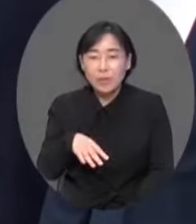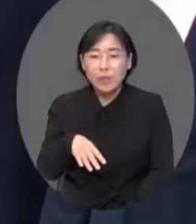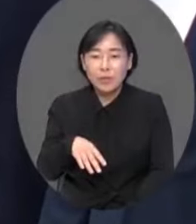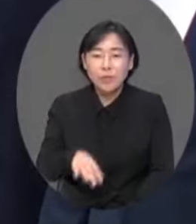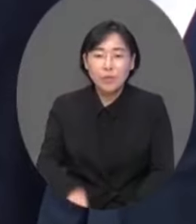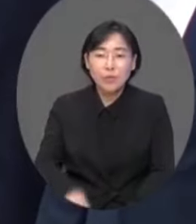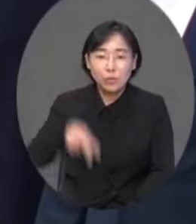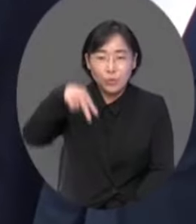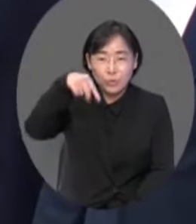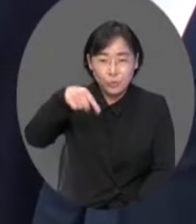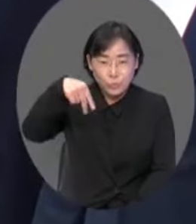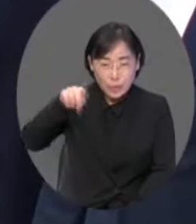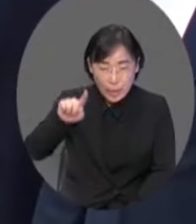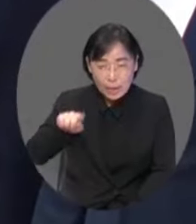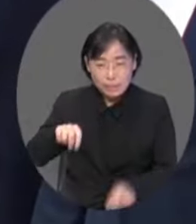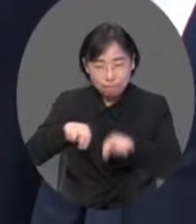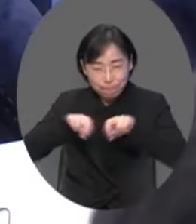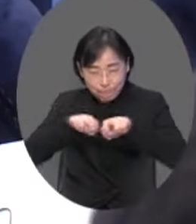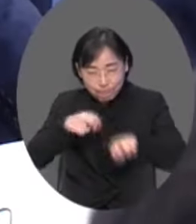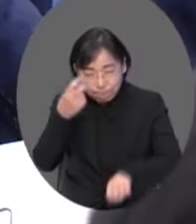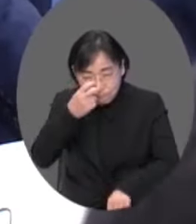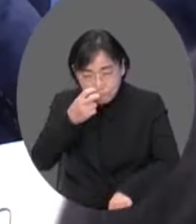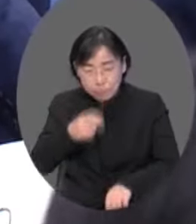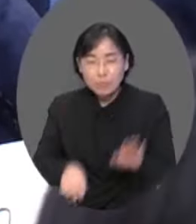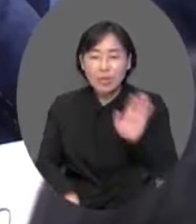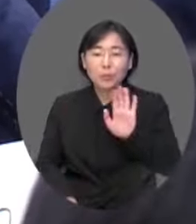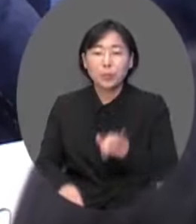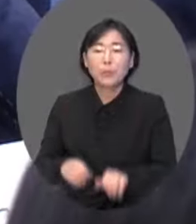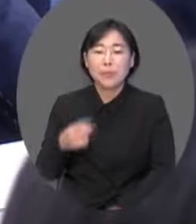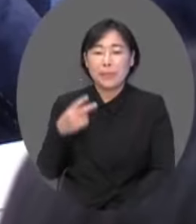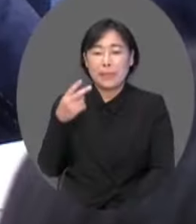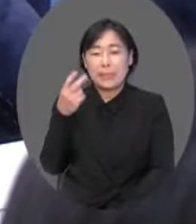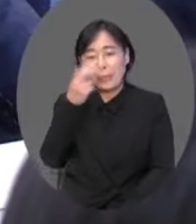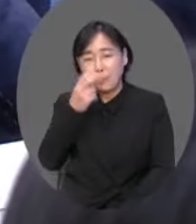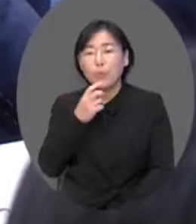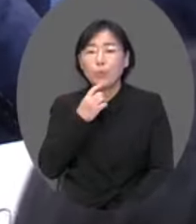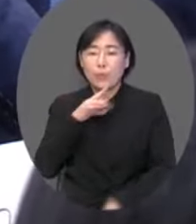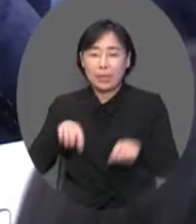수사를 한 건 아니다. 주 원호 수사관, 예.